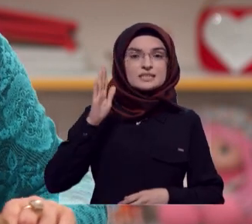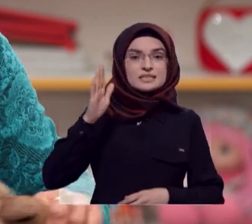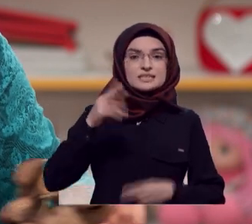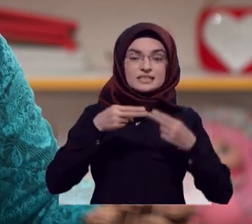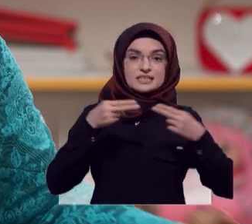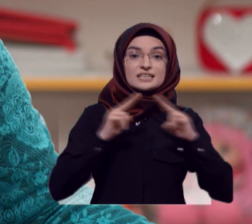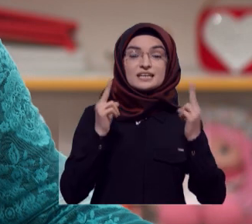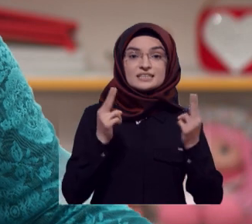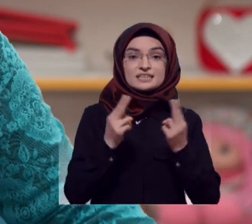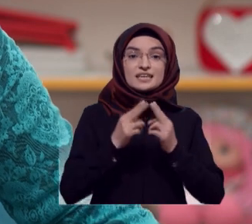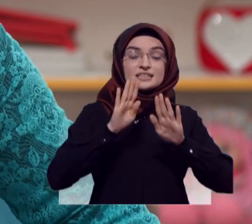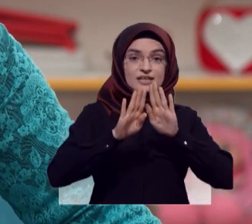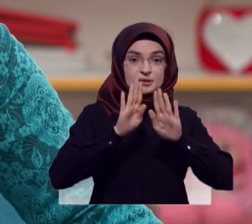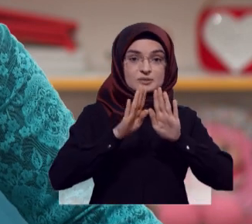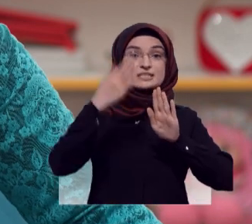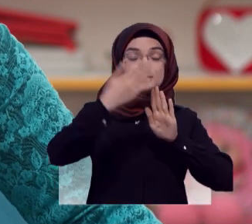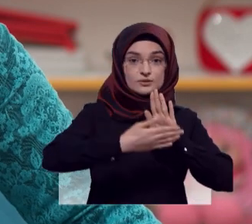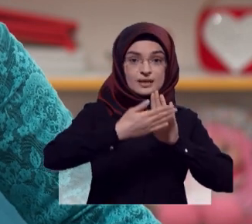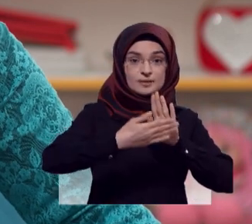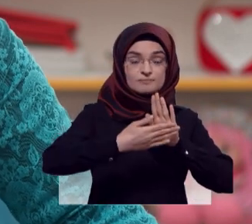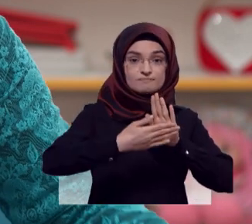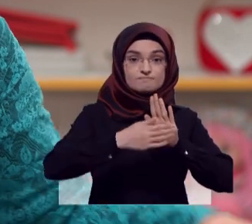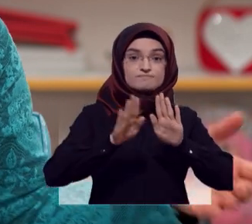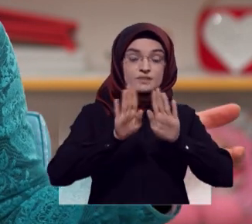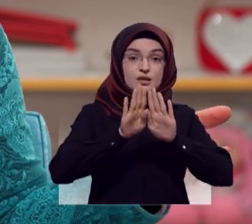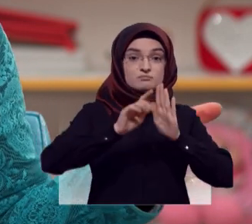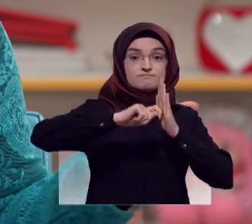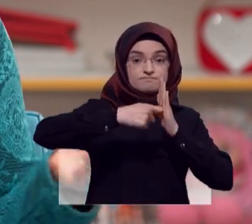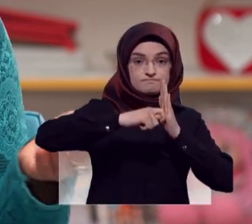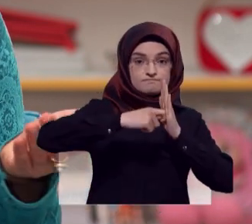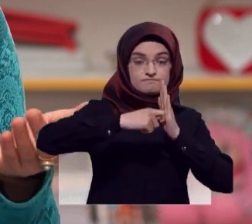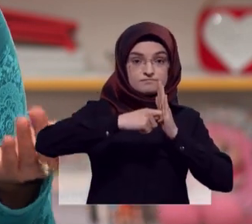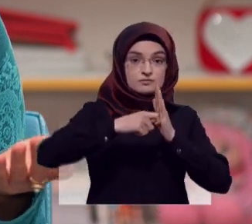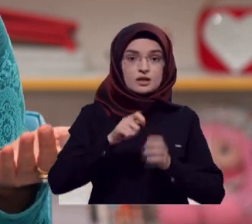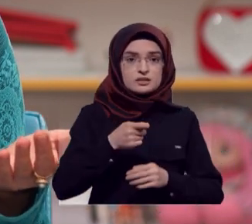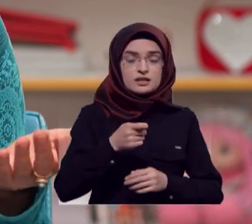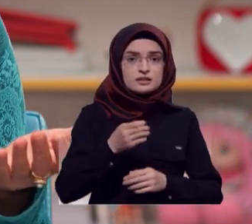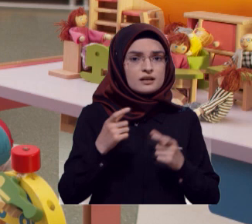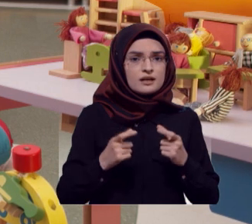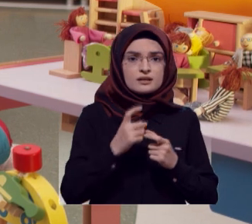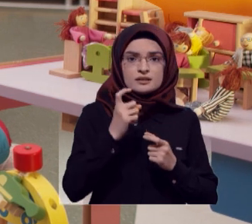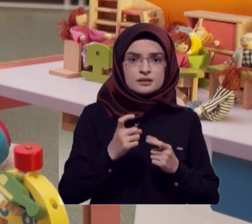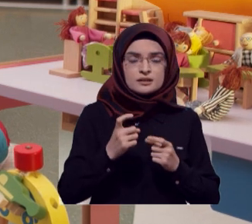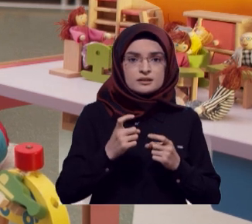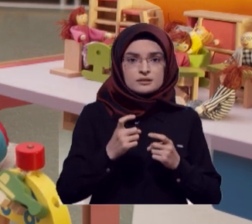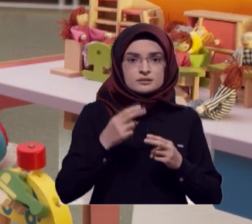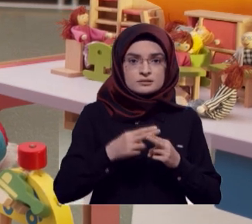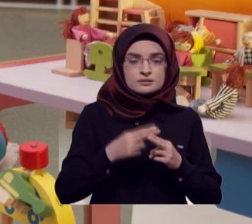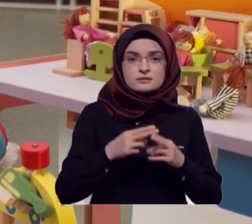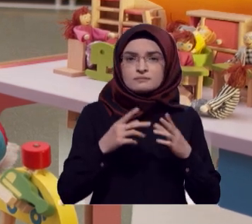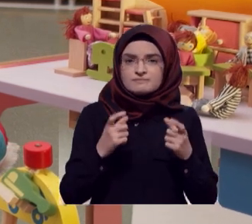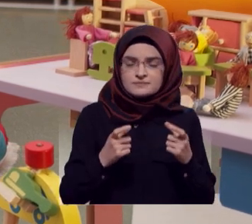vardık hikaye diyarı kapısının önüne. Kapı kilitli, anahtar nerede? Hadi bakalım,